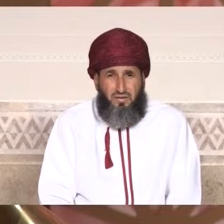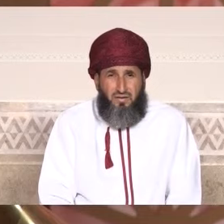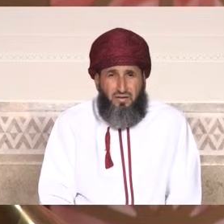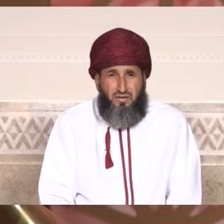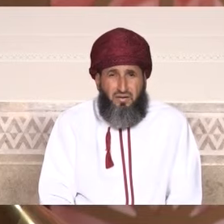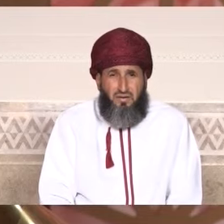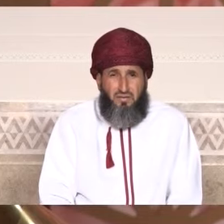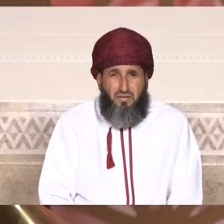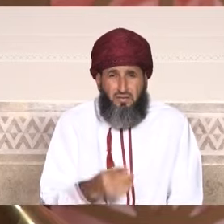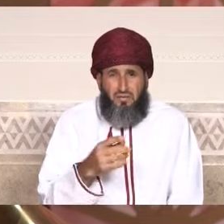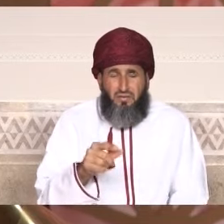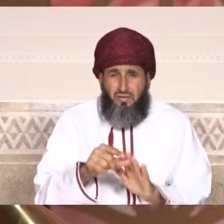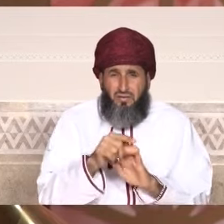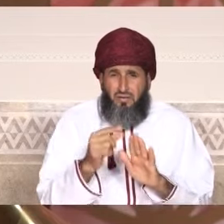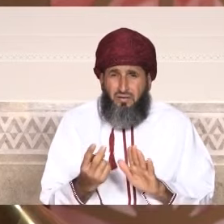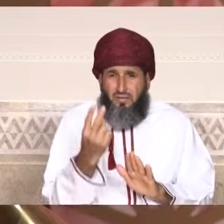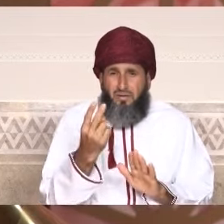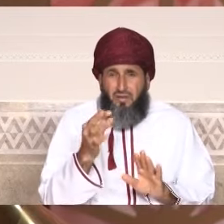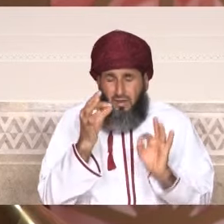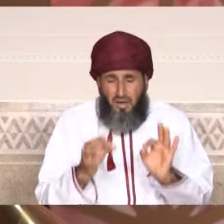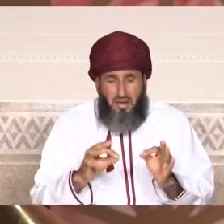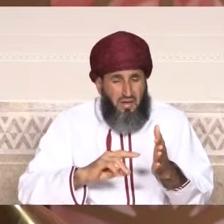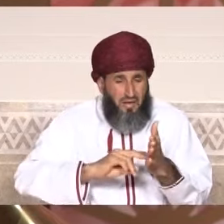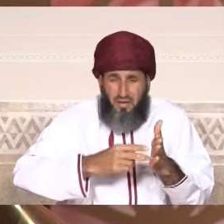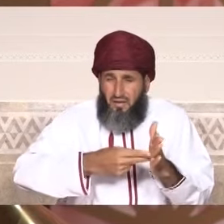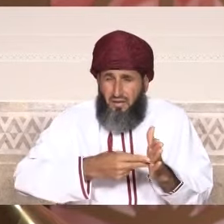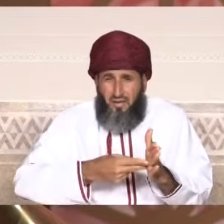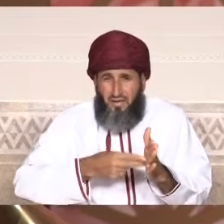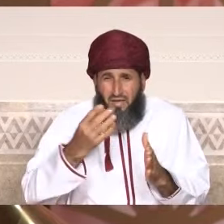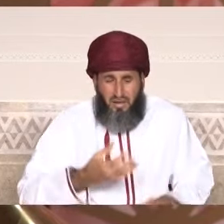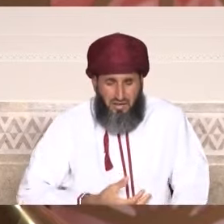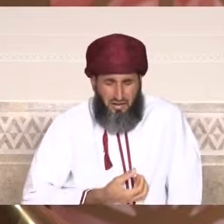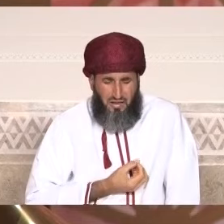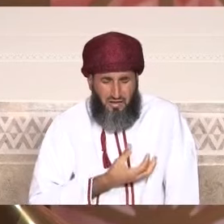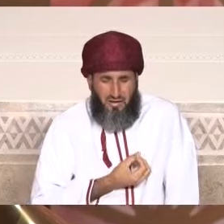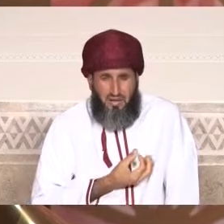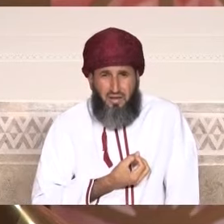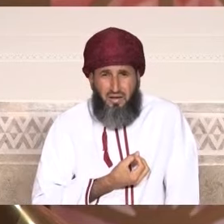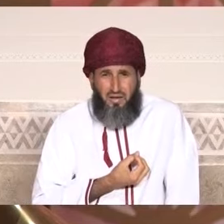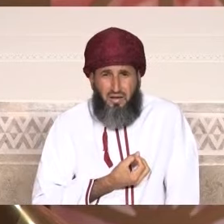إتيانهم بالفاتحة إنما هو بالتكييف القلبي